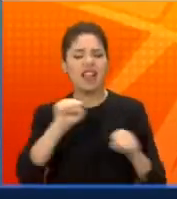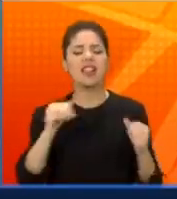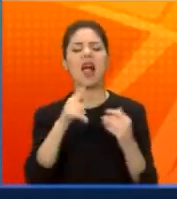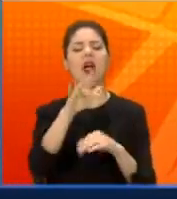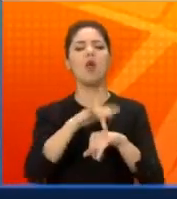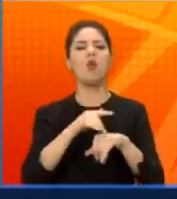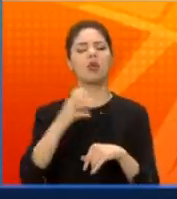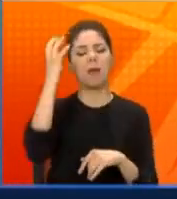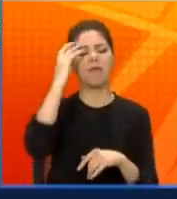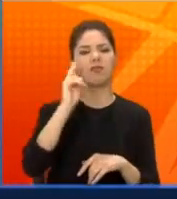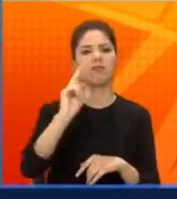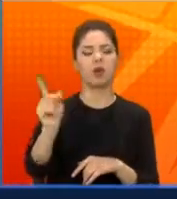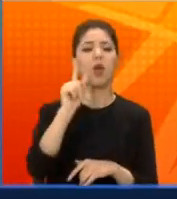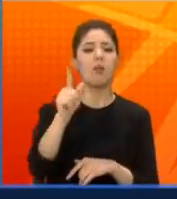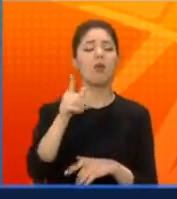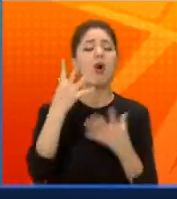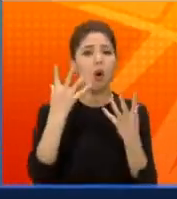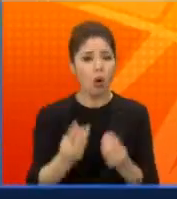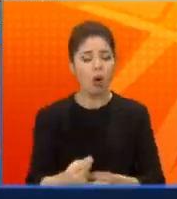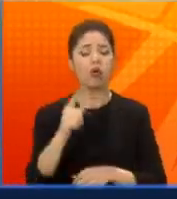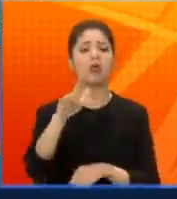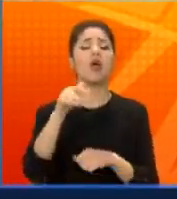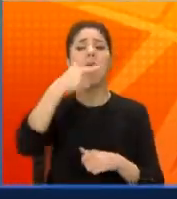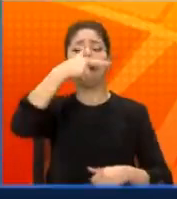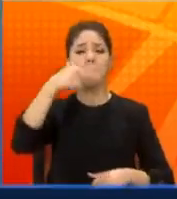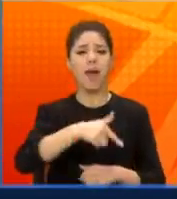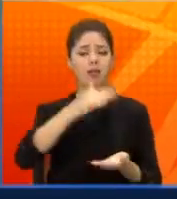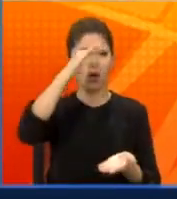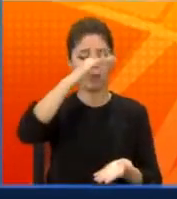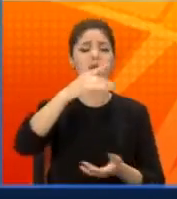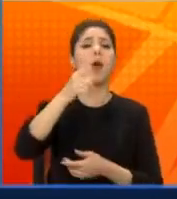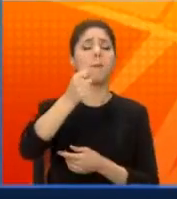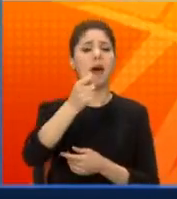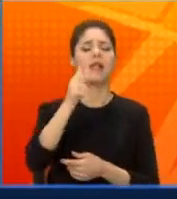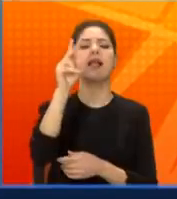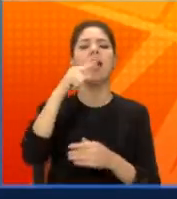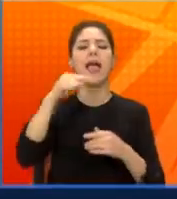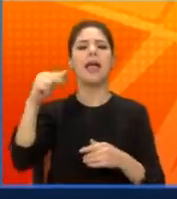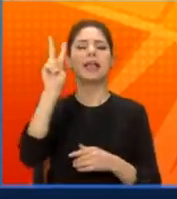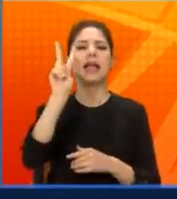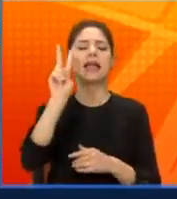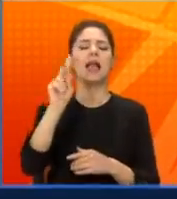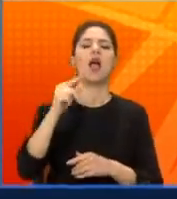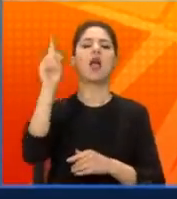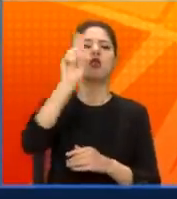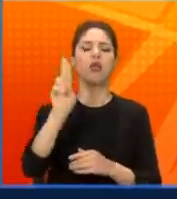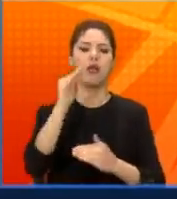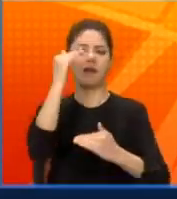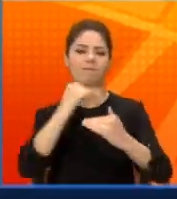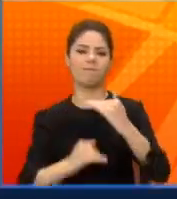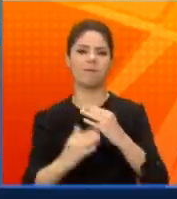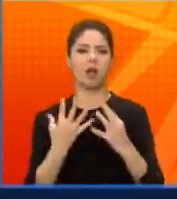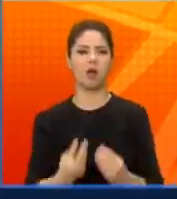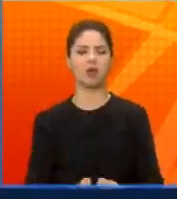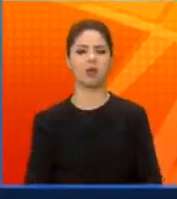etkilenen ülkelerin başında. Hal böyle olunca da petrolün varil fiyatı eksi 2 dolara kadar geriledi.